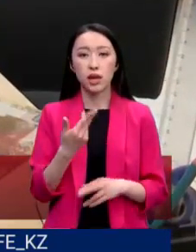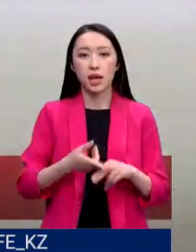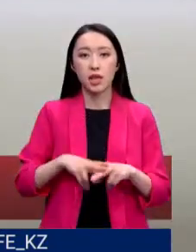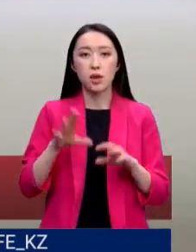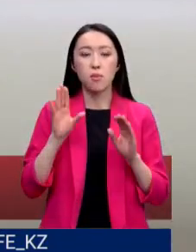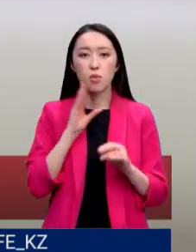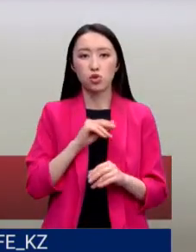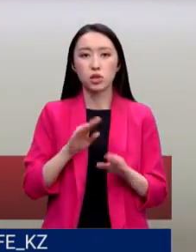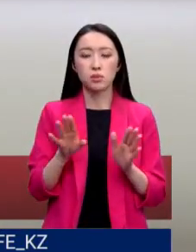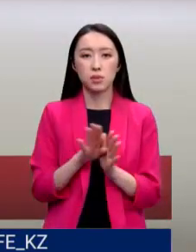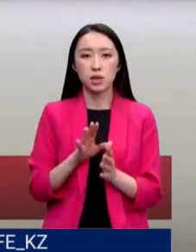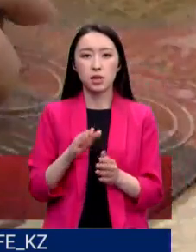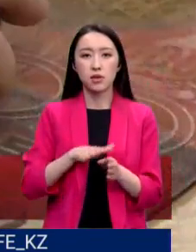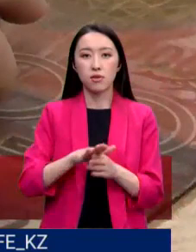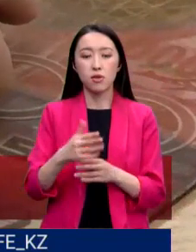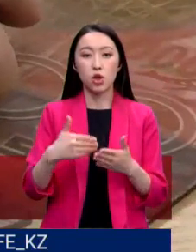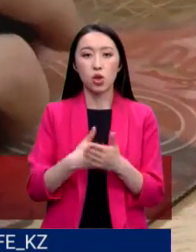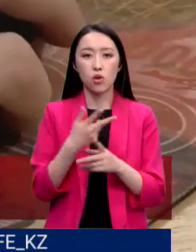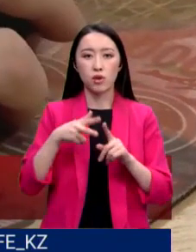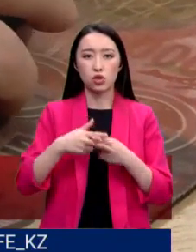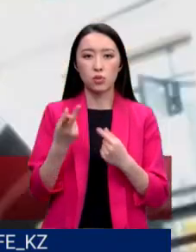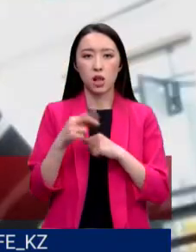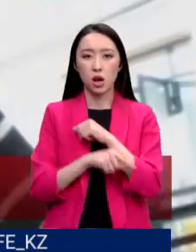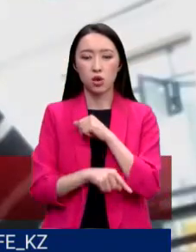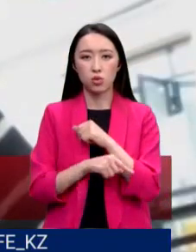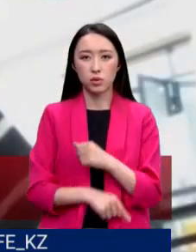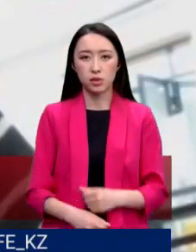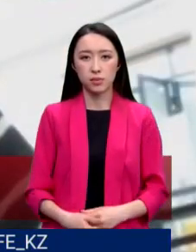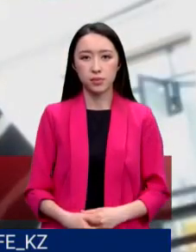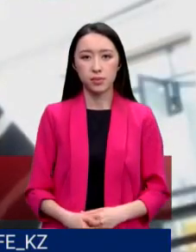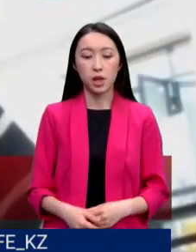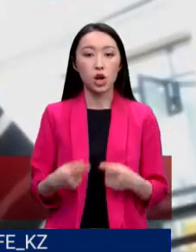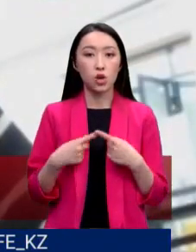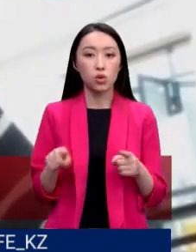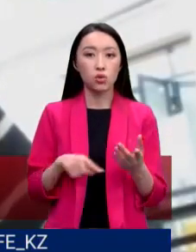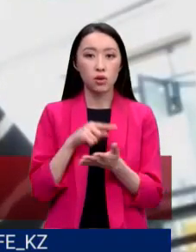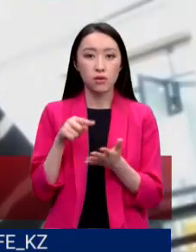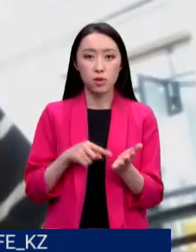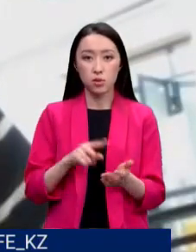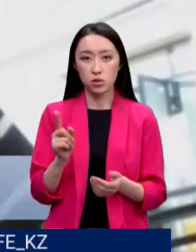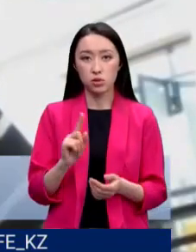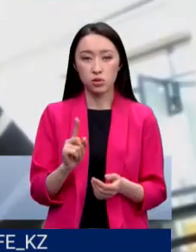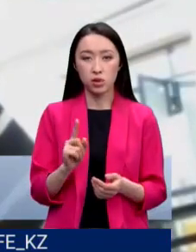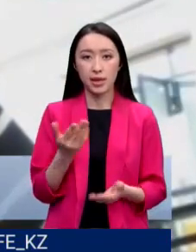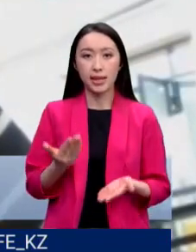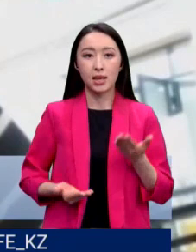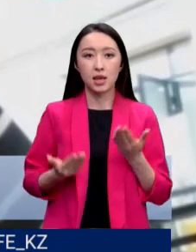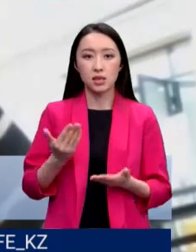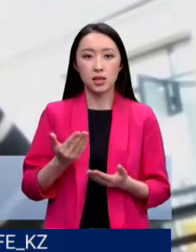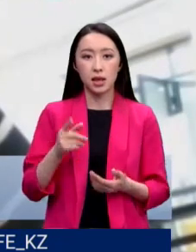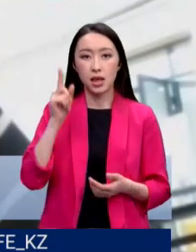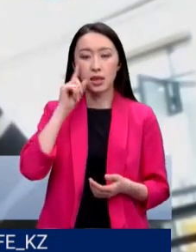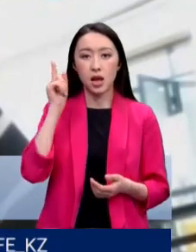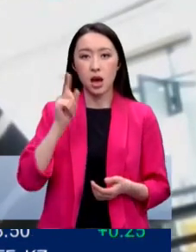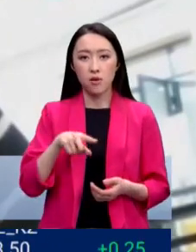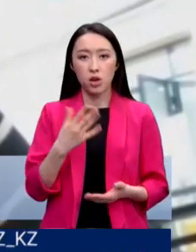может стать новым инструментом для коррупции. Другой вопрос, что есть ли навыки,